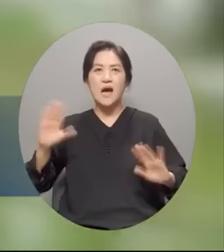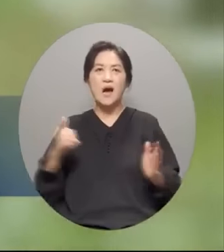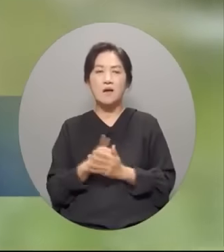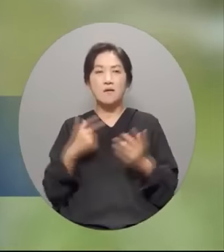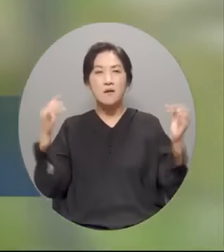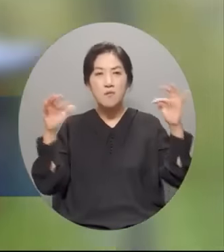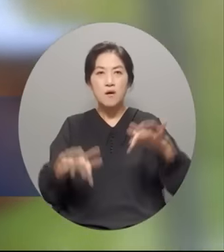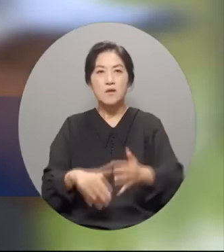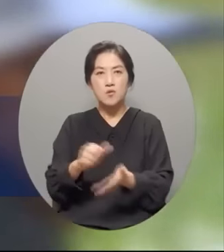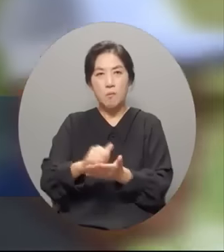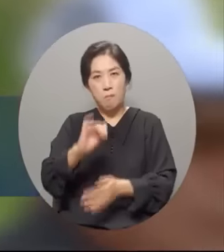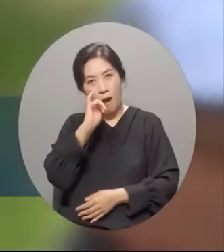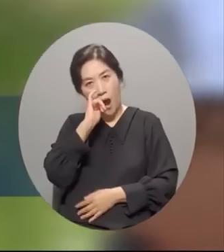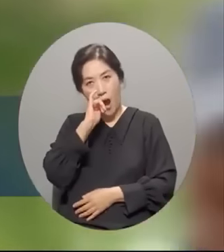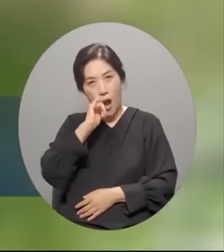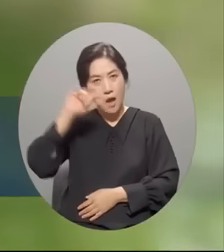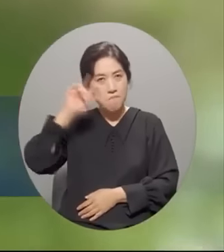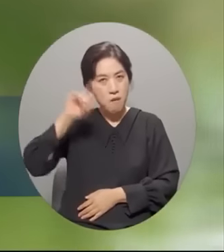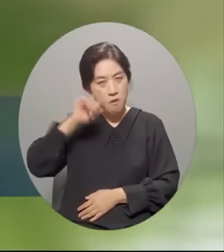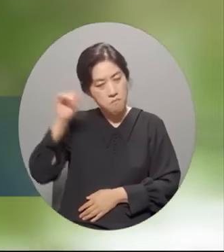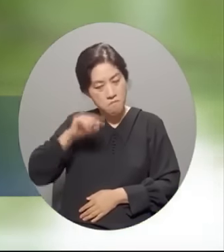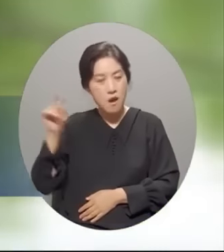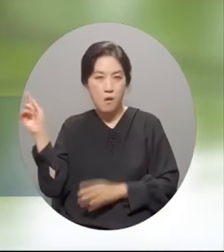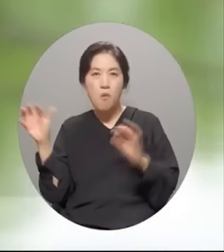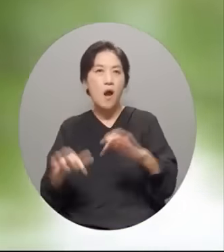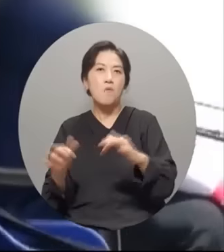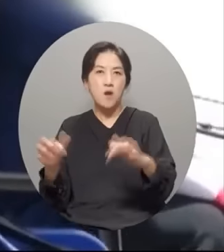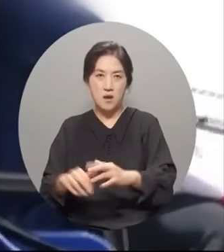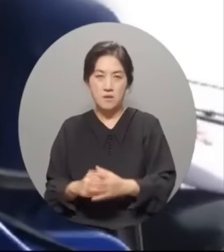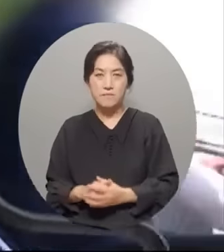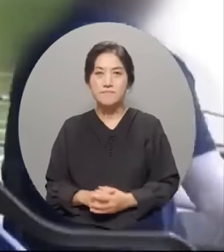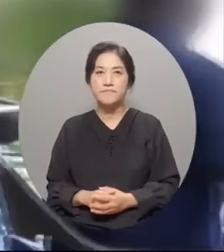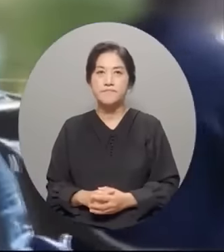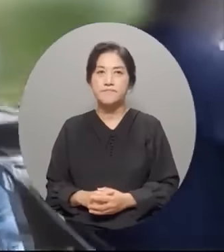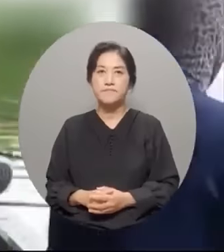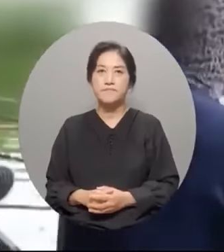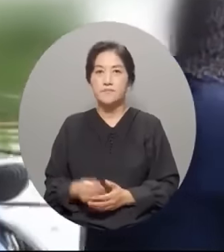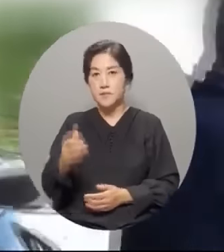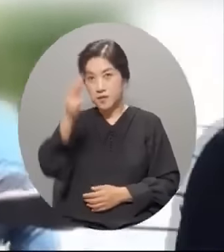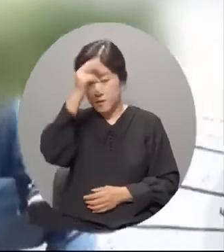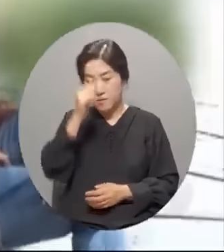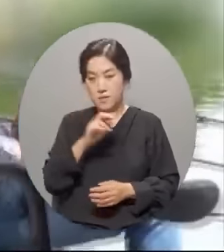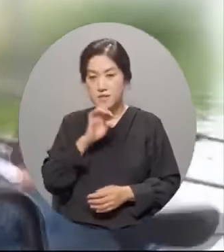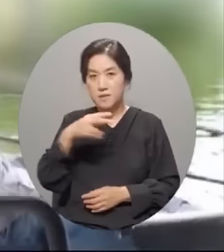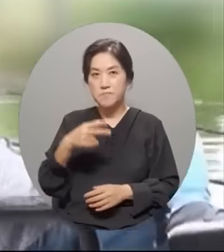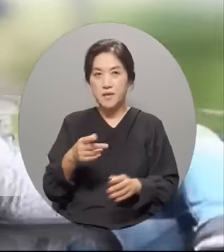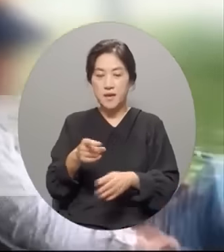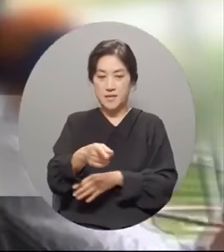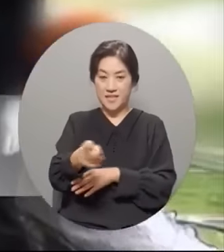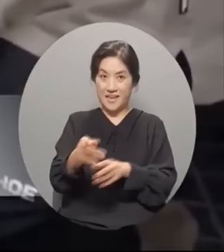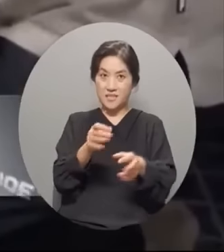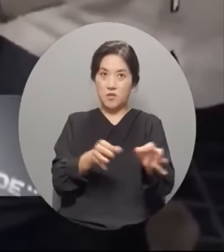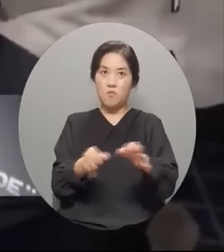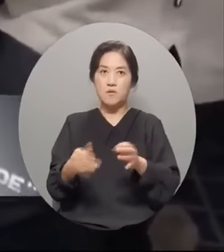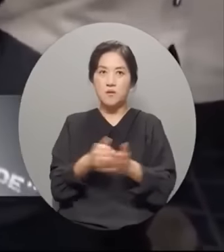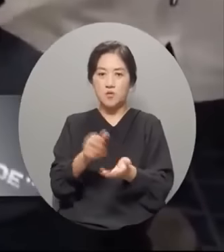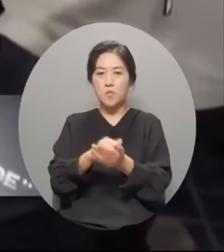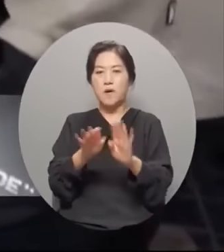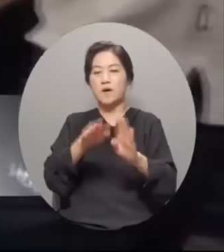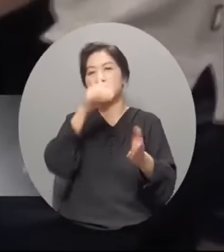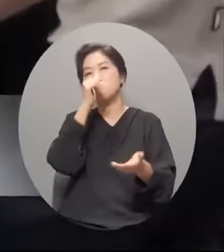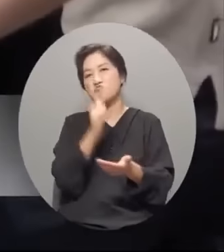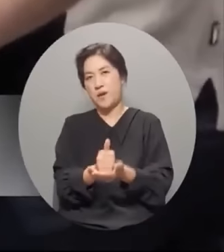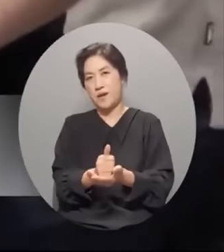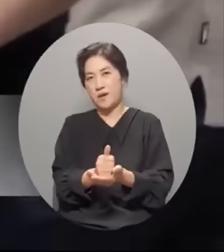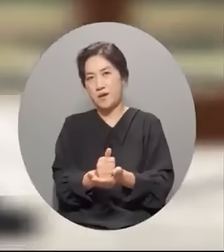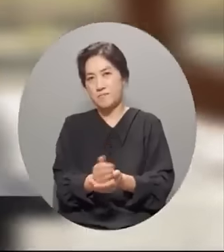뭐 도박에 중독이 돼가지고 거의 매일 가다시피 하는 거예요. 경찰은 40대 낚시터 업주를 도박장 개설 혐의로